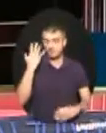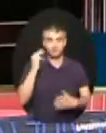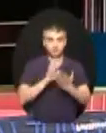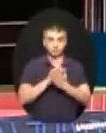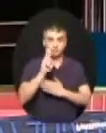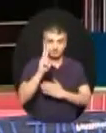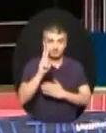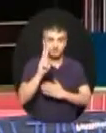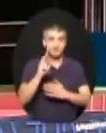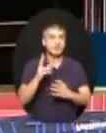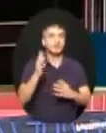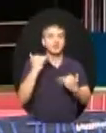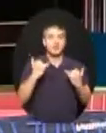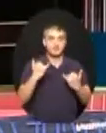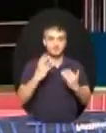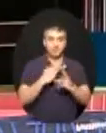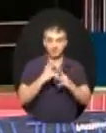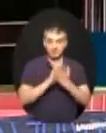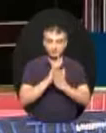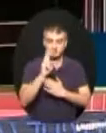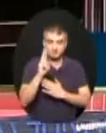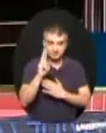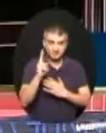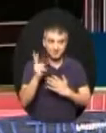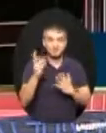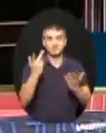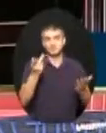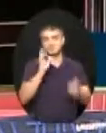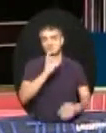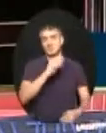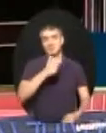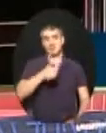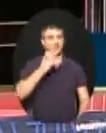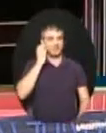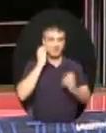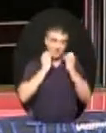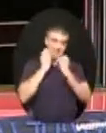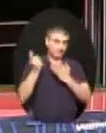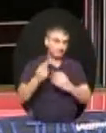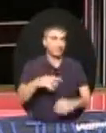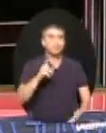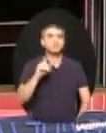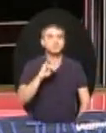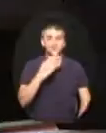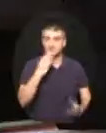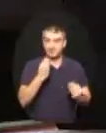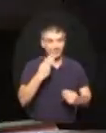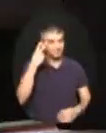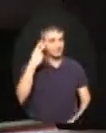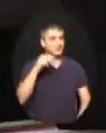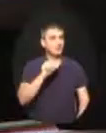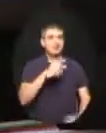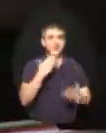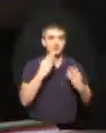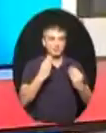לנו 12 מנדטים, ניפגש אחרי הבחירות, והיום רק 12 מנדטים מבית מדרשו של האדון ליברמן. וסים יונס, תודה רבה לך, פרופסור נורית פלד אלחנן,